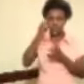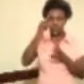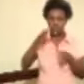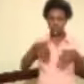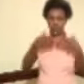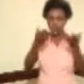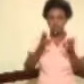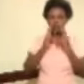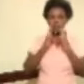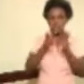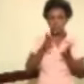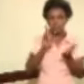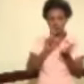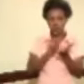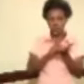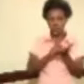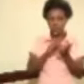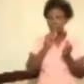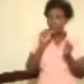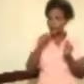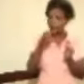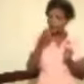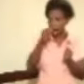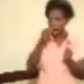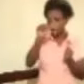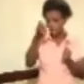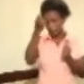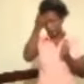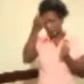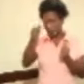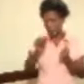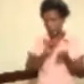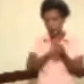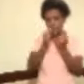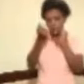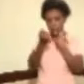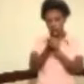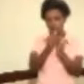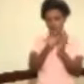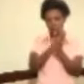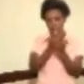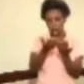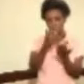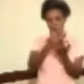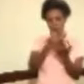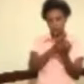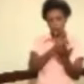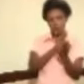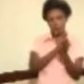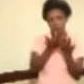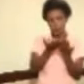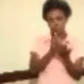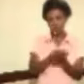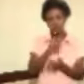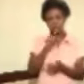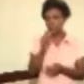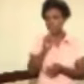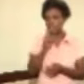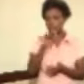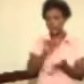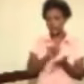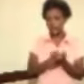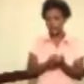ça que je dis. Je dis qu'on l'autre capable de faire. Ni M. Préval, ni notre président pas capable de changer la Constitution. Il